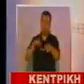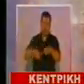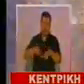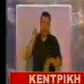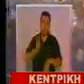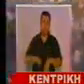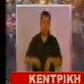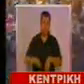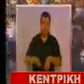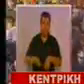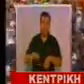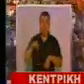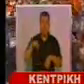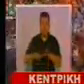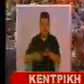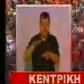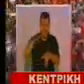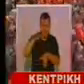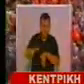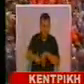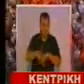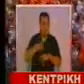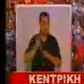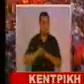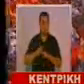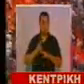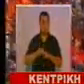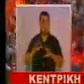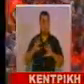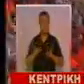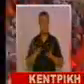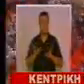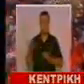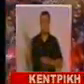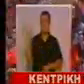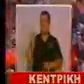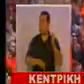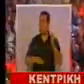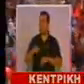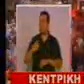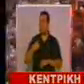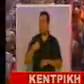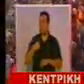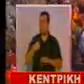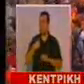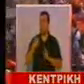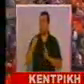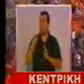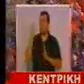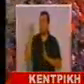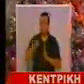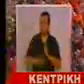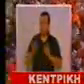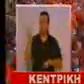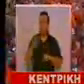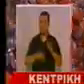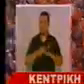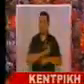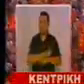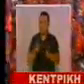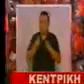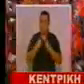εκτός των άλλων, κρίνεται και από την εκλογική δύναμη του Κομμουνιστικού Κόμματος Ελλάδας.